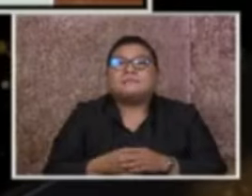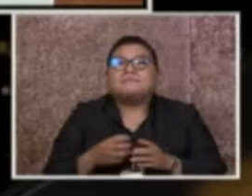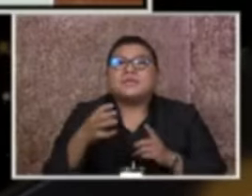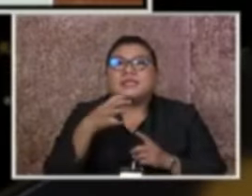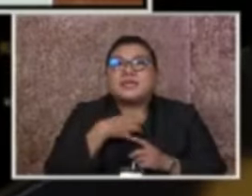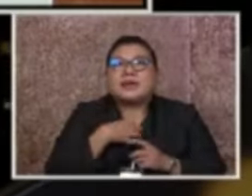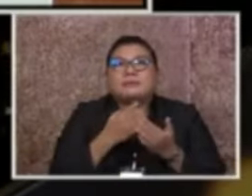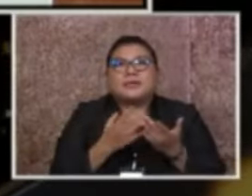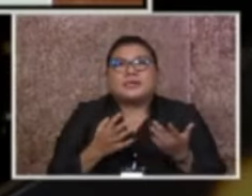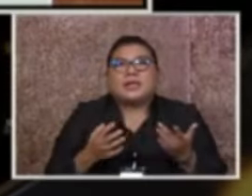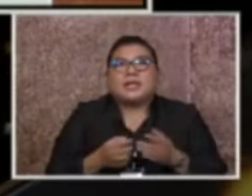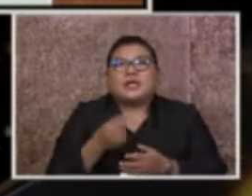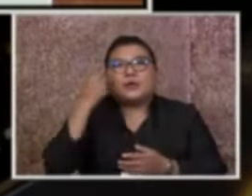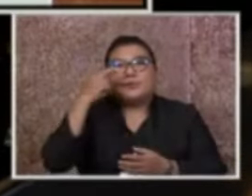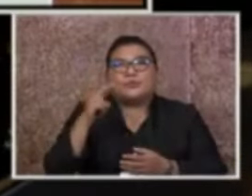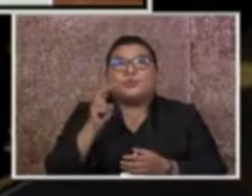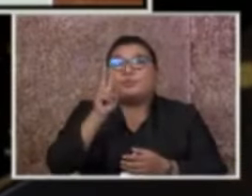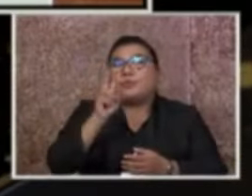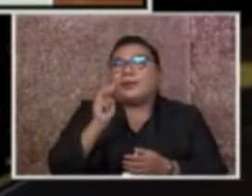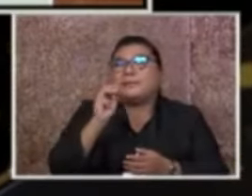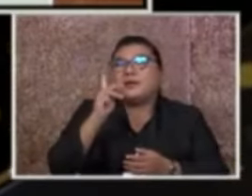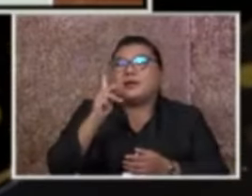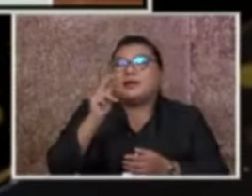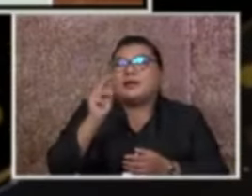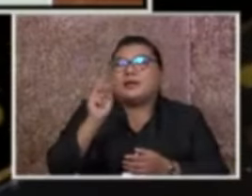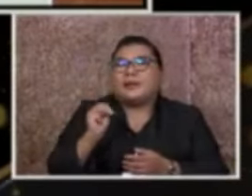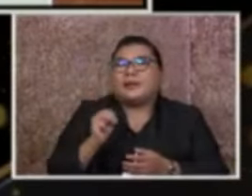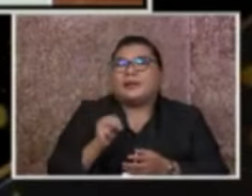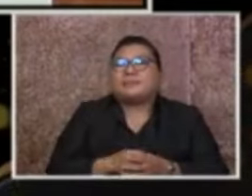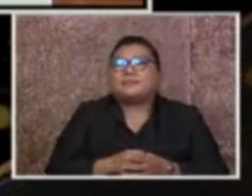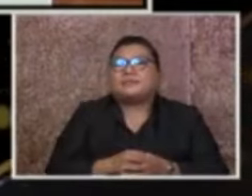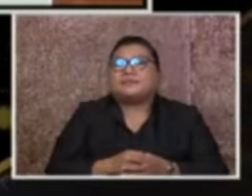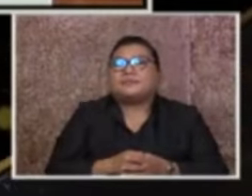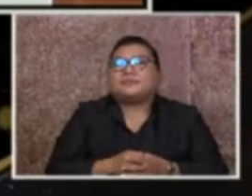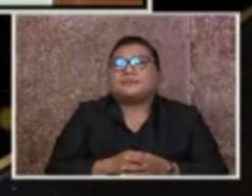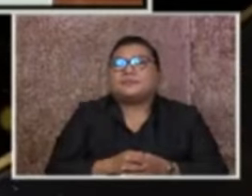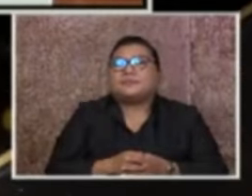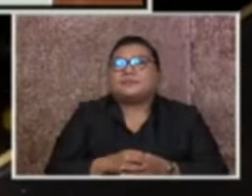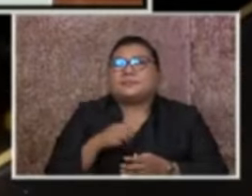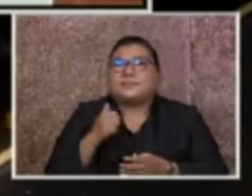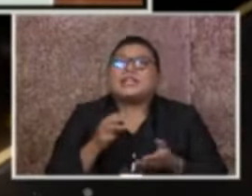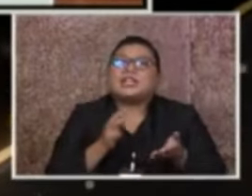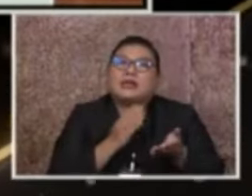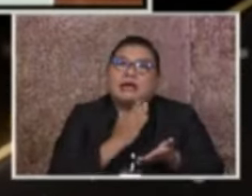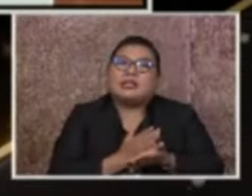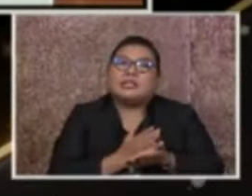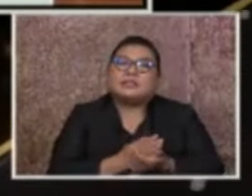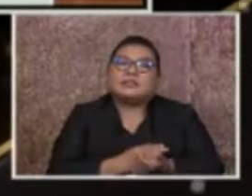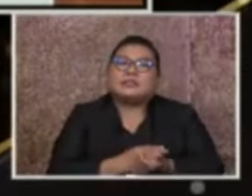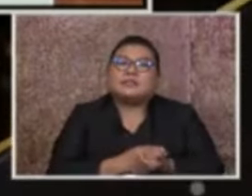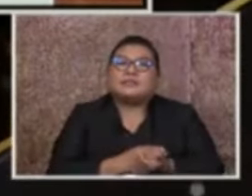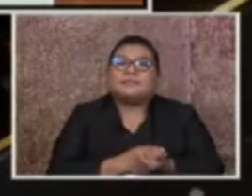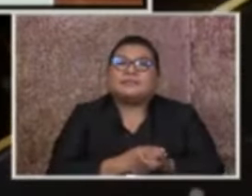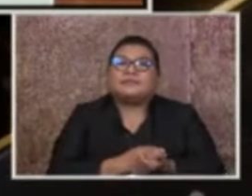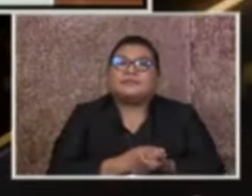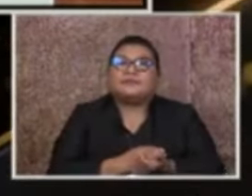untuk membuat UMKM Saya rasa kemiskinan akan bisa kita kurangi potensi Kita gali